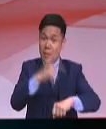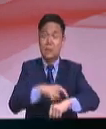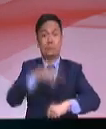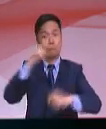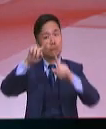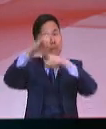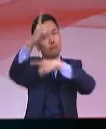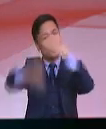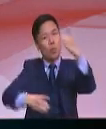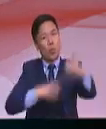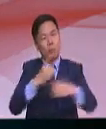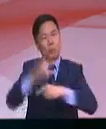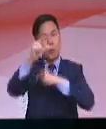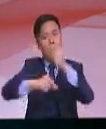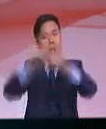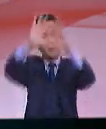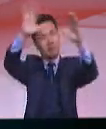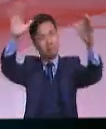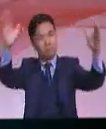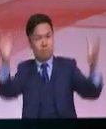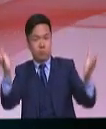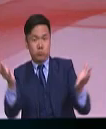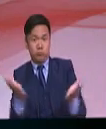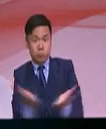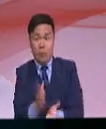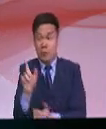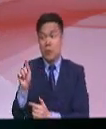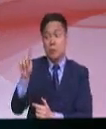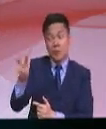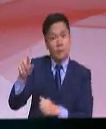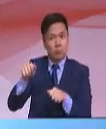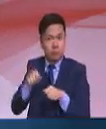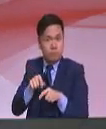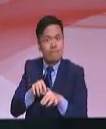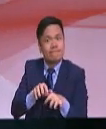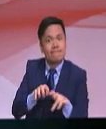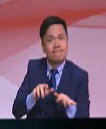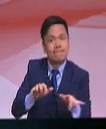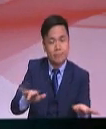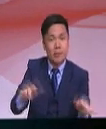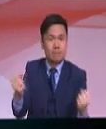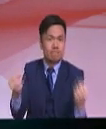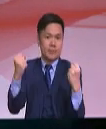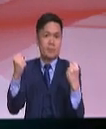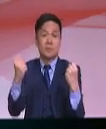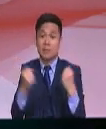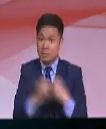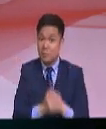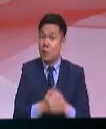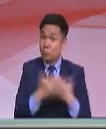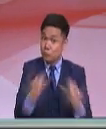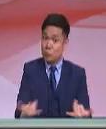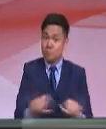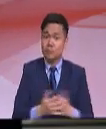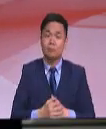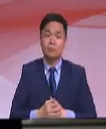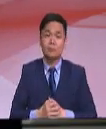ini. Ia memiliki pengaruh yang amat kuat dalam kehidupan masyarakat masa